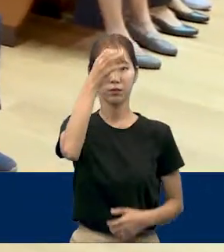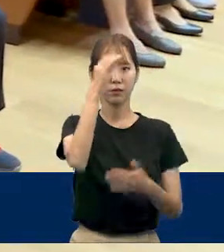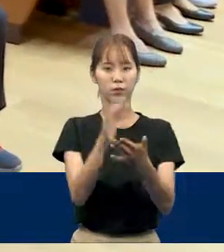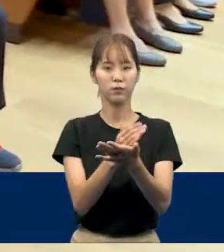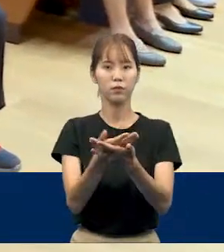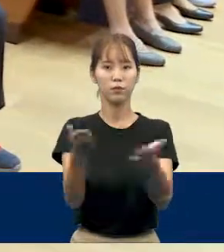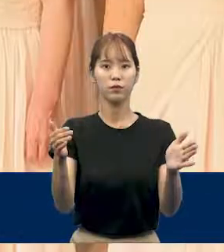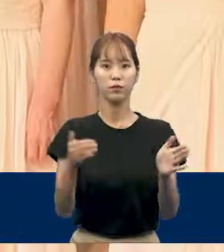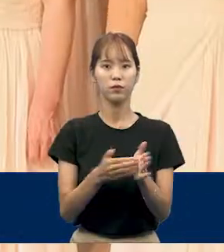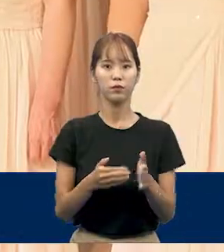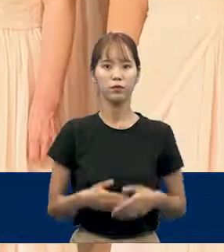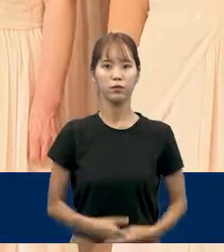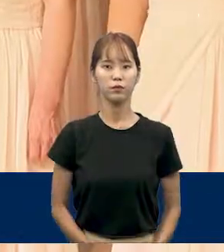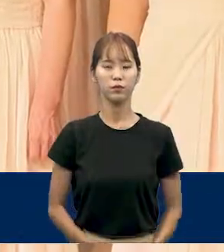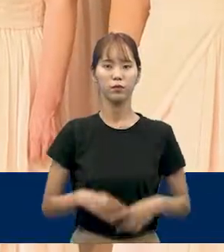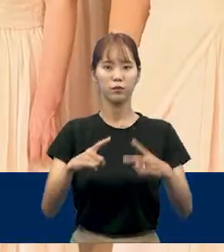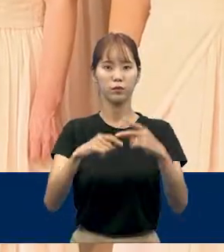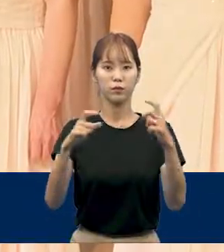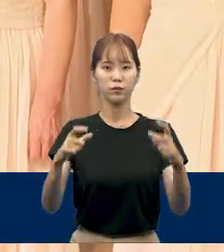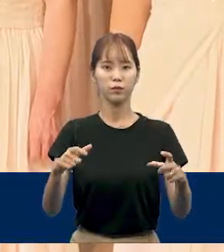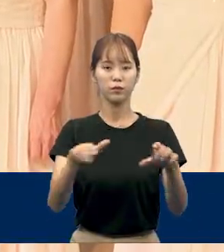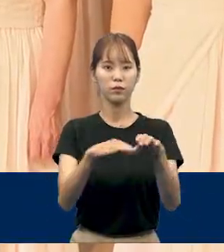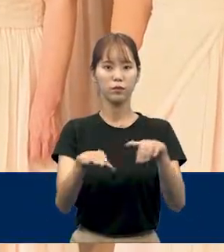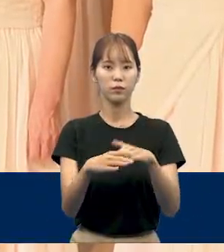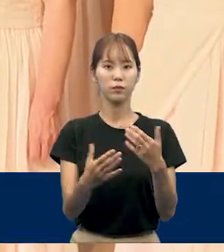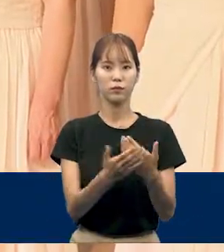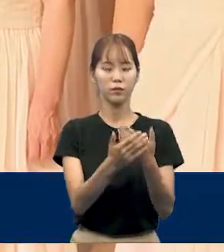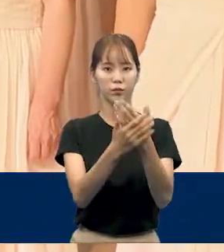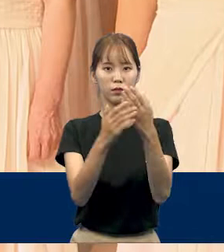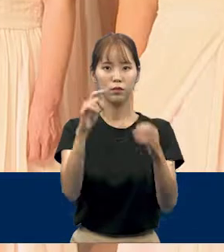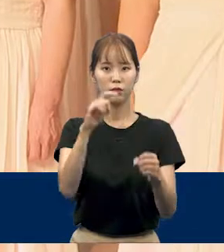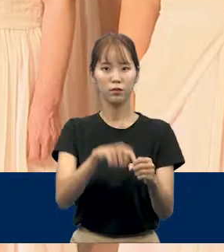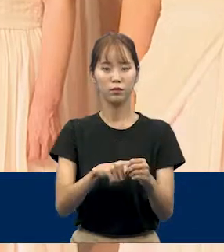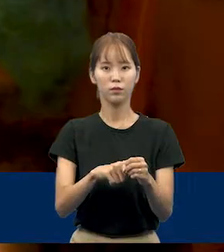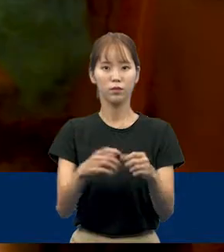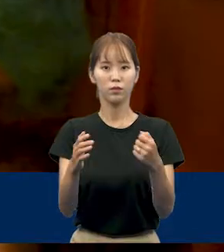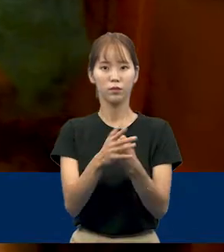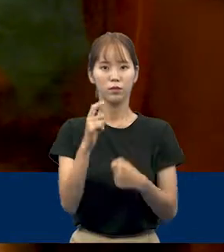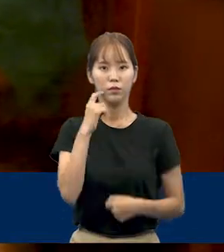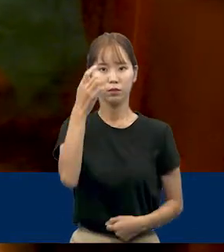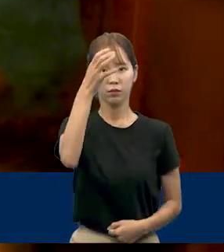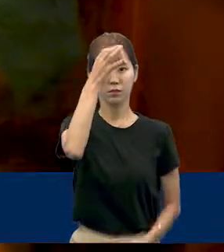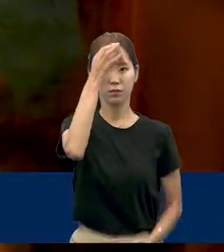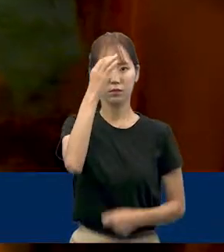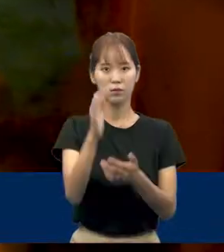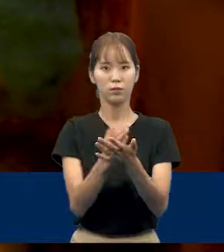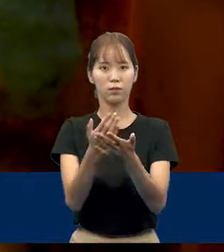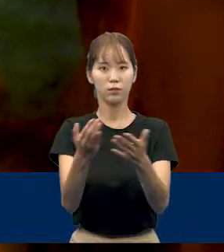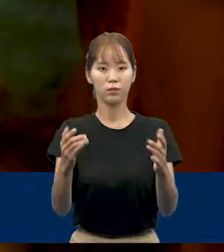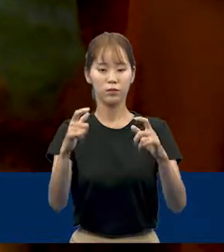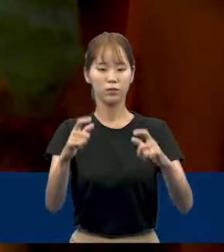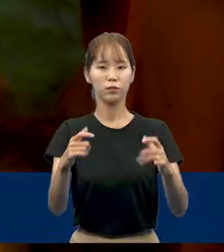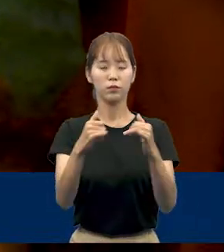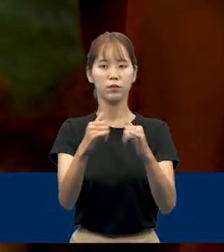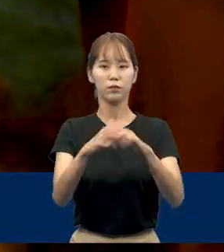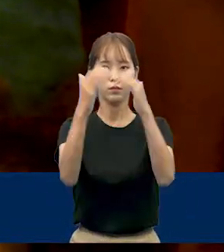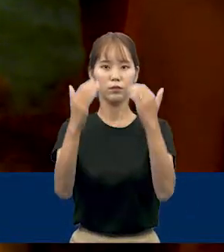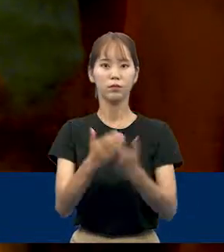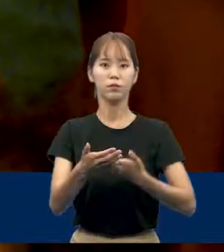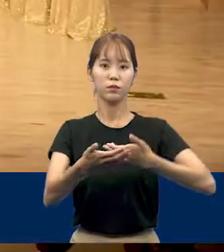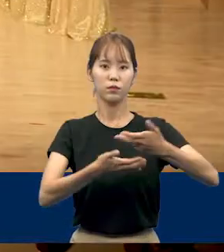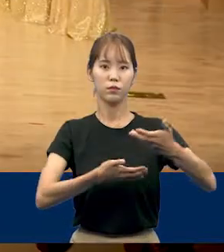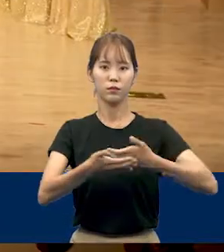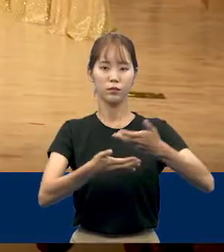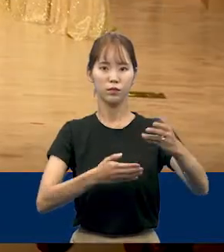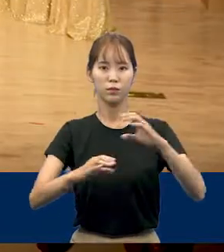나눔에 앞장서고 있습니다. 구는 동대문구의 문화 발전을 위해 재능 나눔으로 이루어지는 공연인 만큼 모든